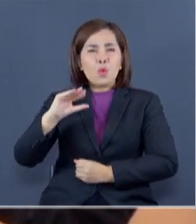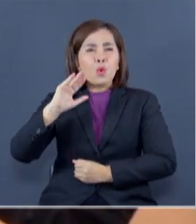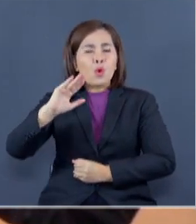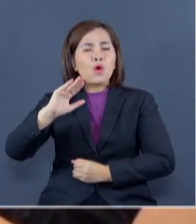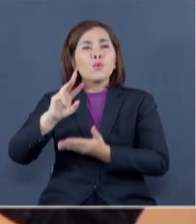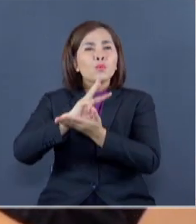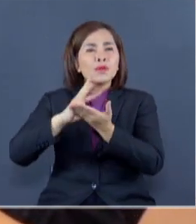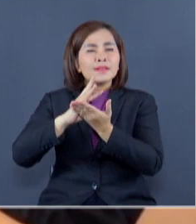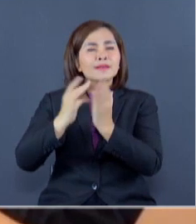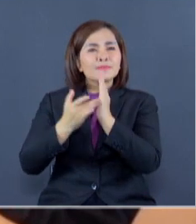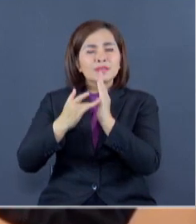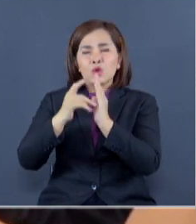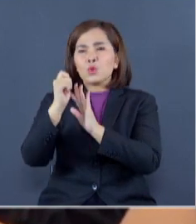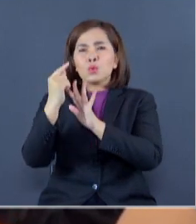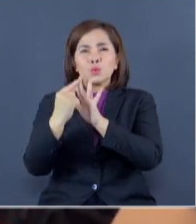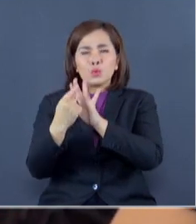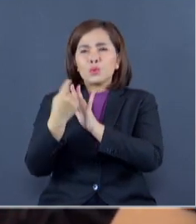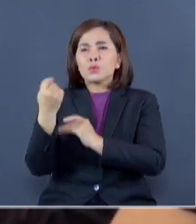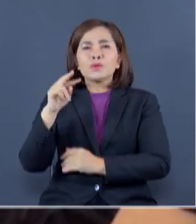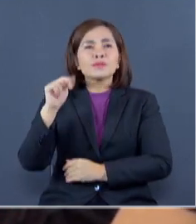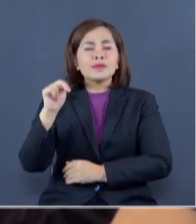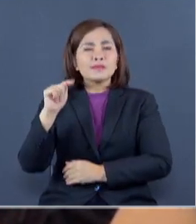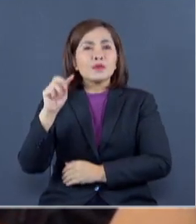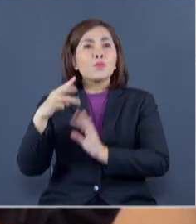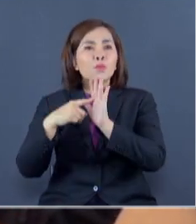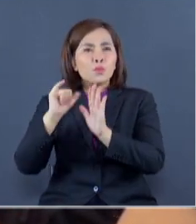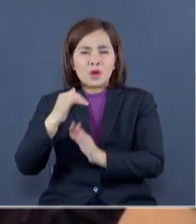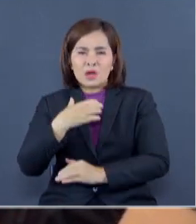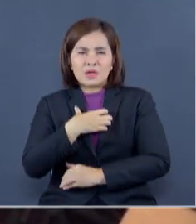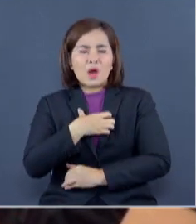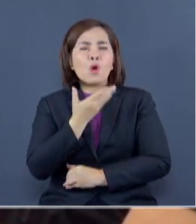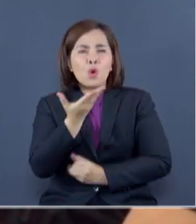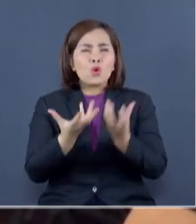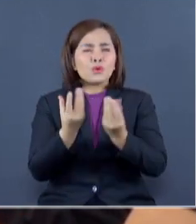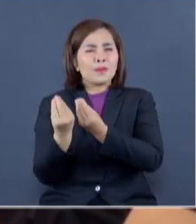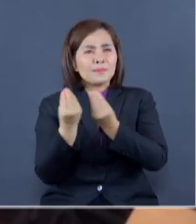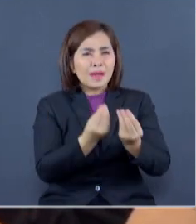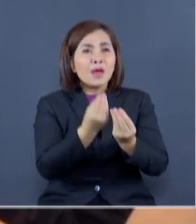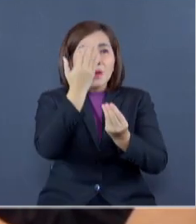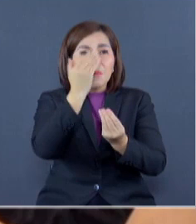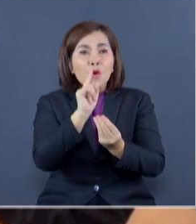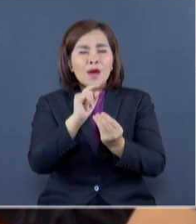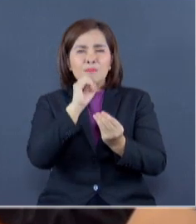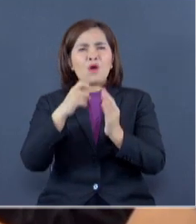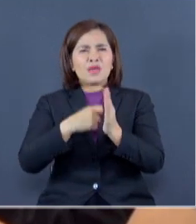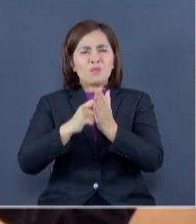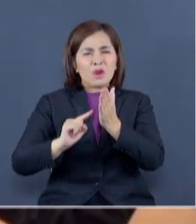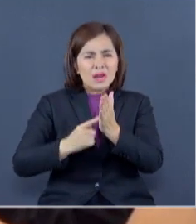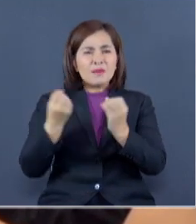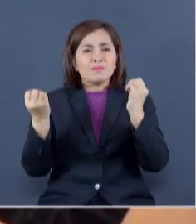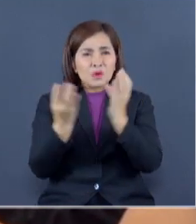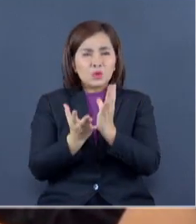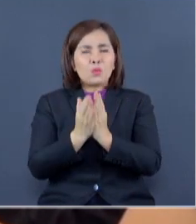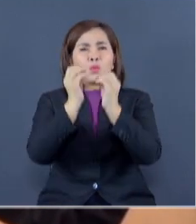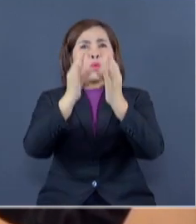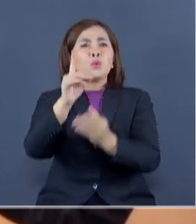ขอความเป็นธรรมสังคมเนี่ยกล่าวหามาเลยว่าต้นเหตุที่ทำให้ครูเจี๊ยบเสียชีวิตเนี่ยก็มาจากลูกแม่ด้ว